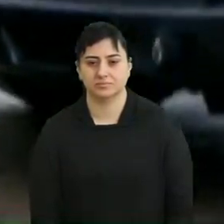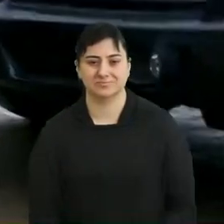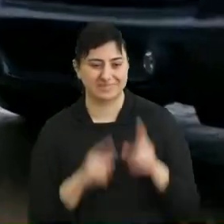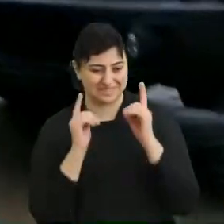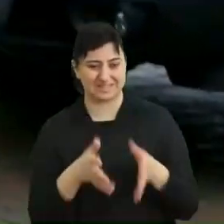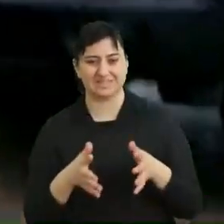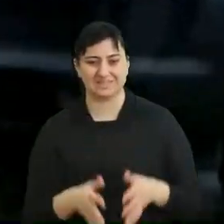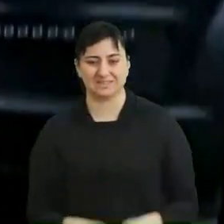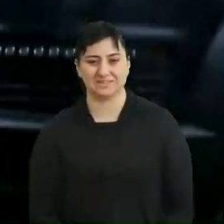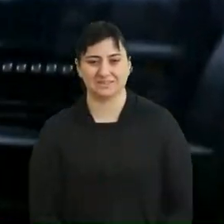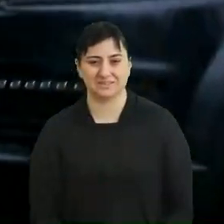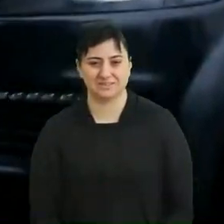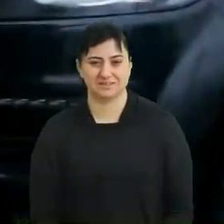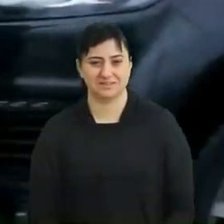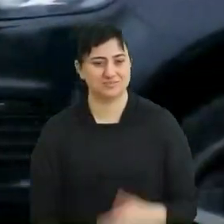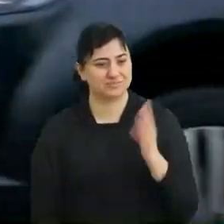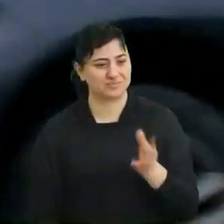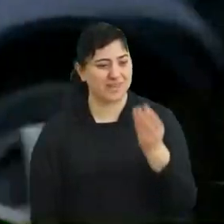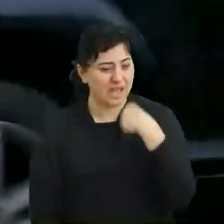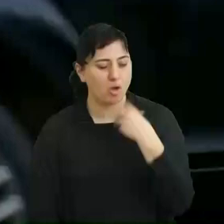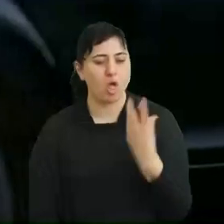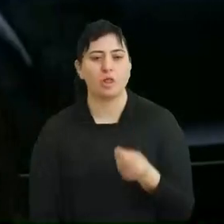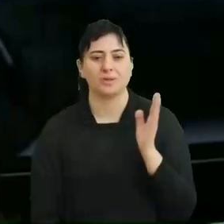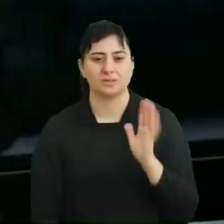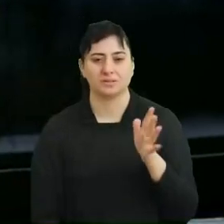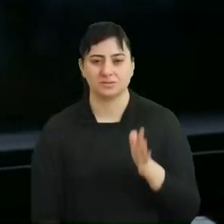Lanet olsun sana, beğendiremedik.